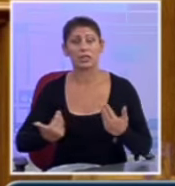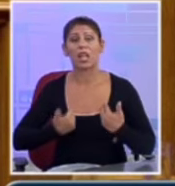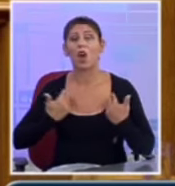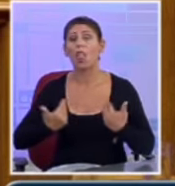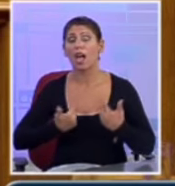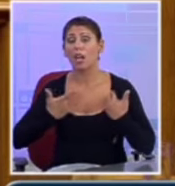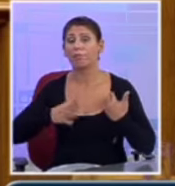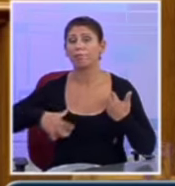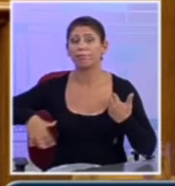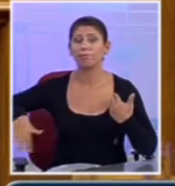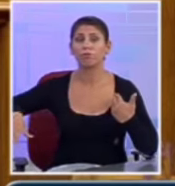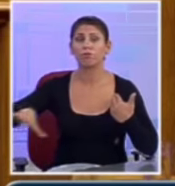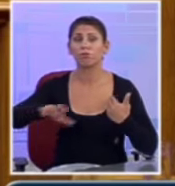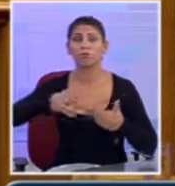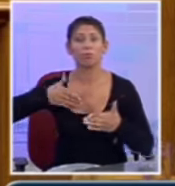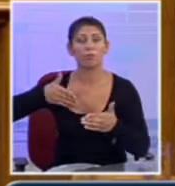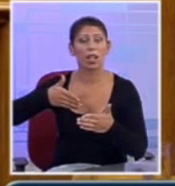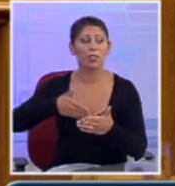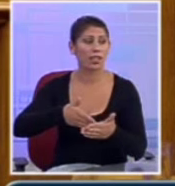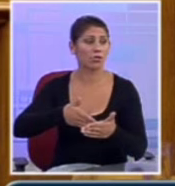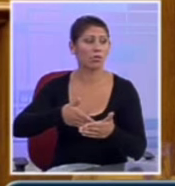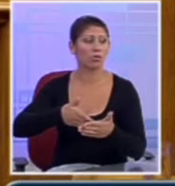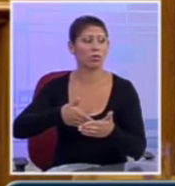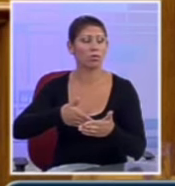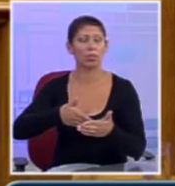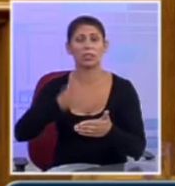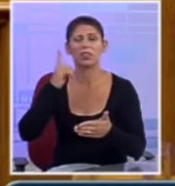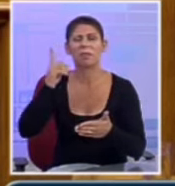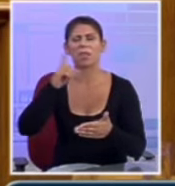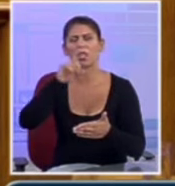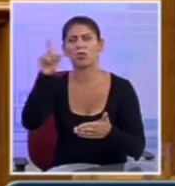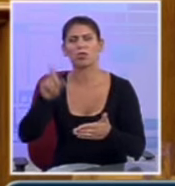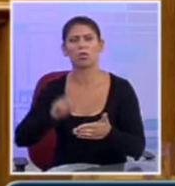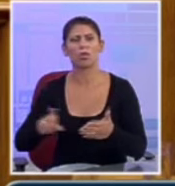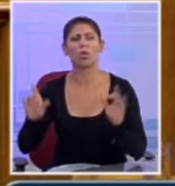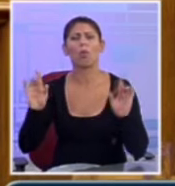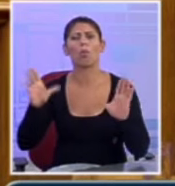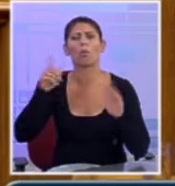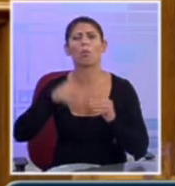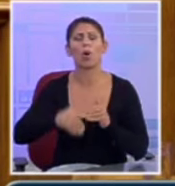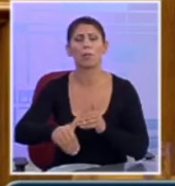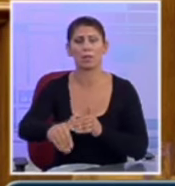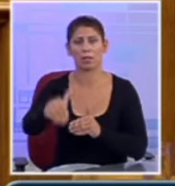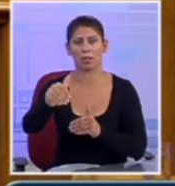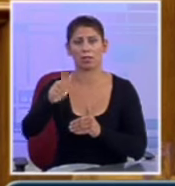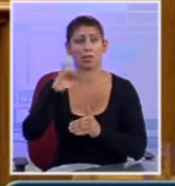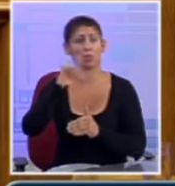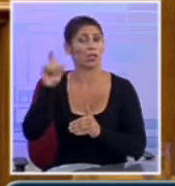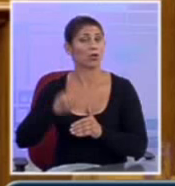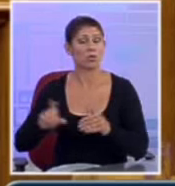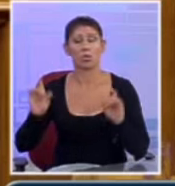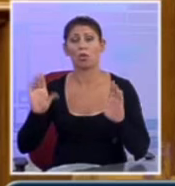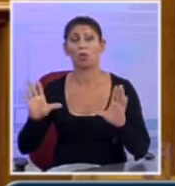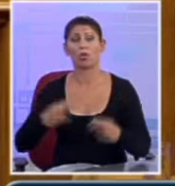νεολαία σε αδιέξοδο για μια ζωή χωρίς προοπτική, για μια ζωή